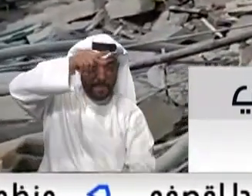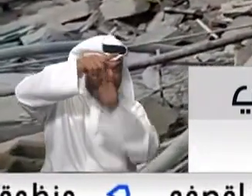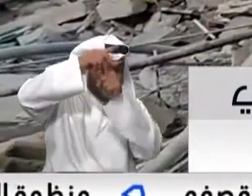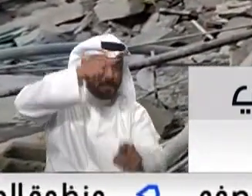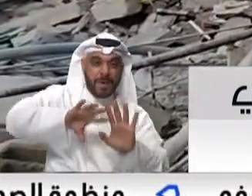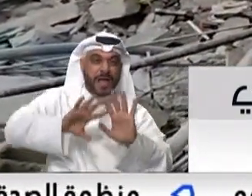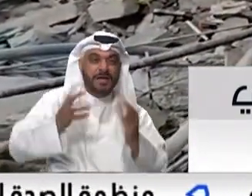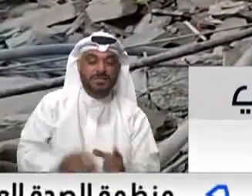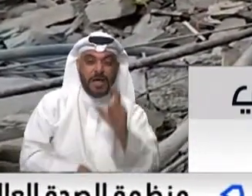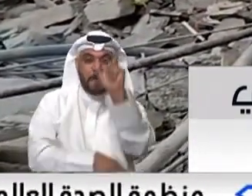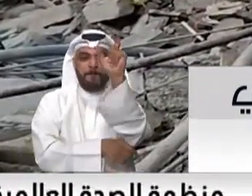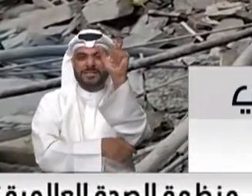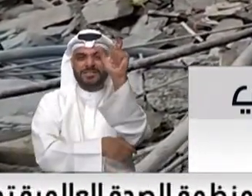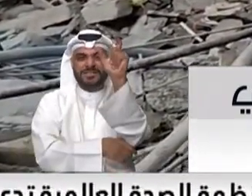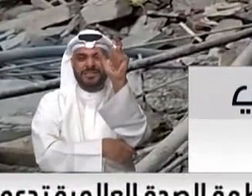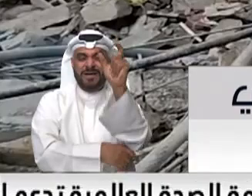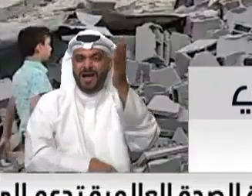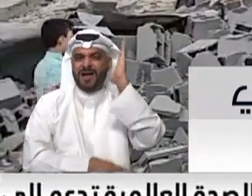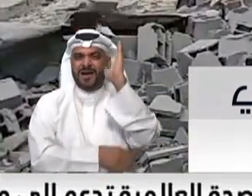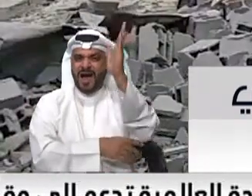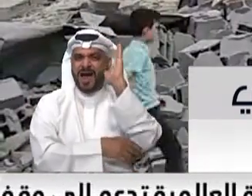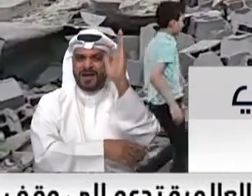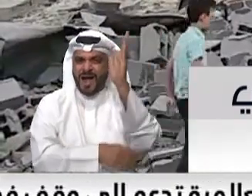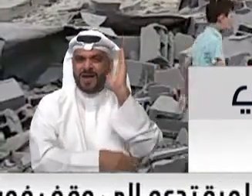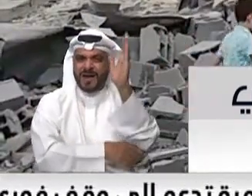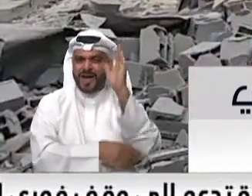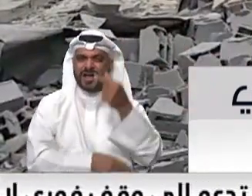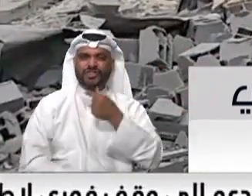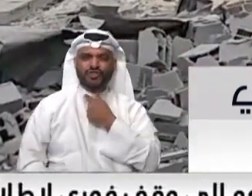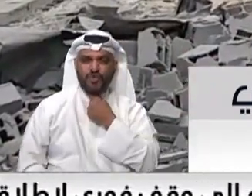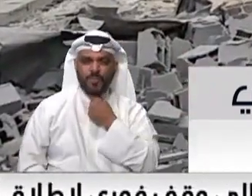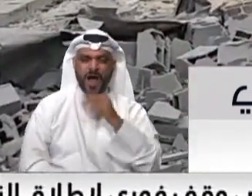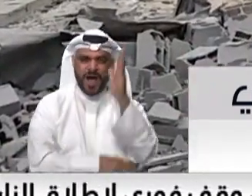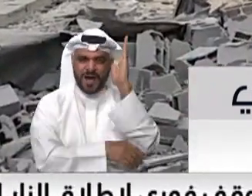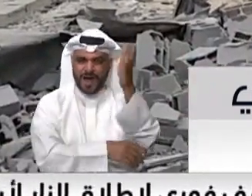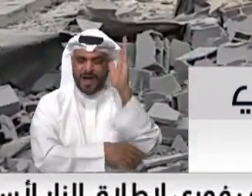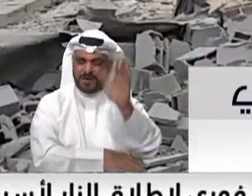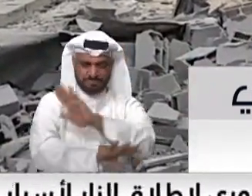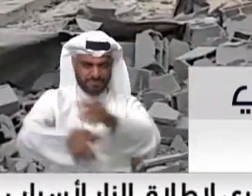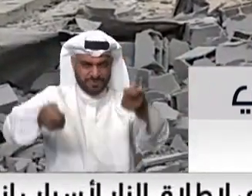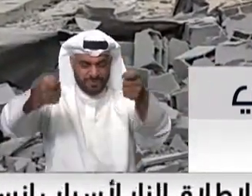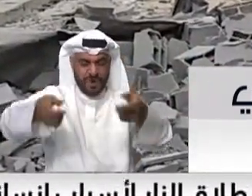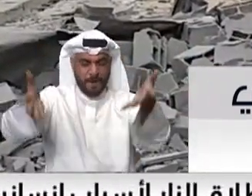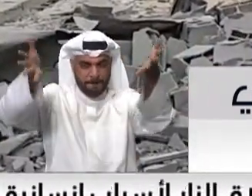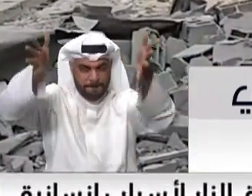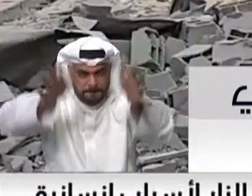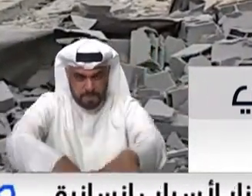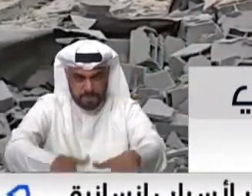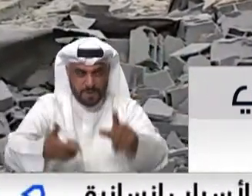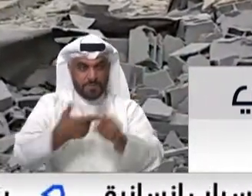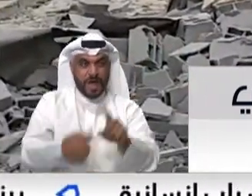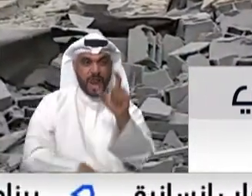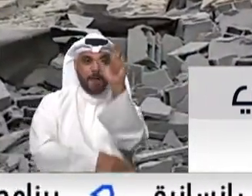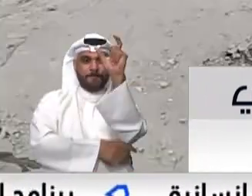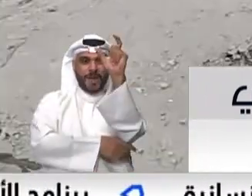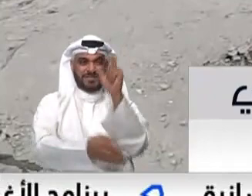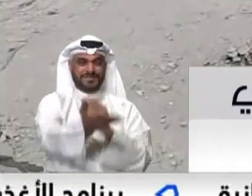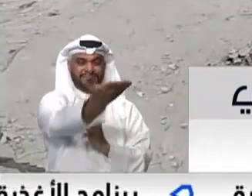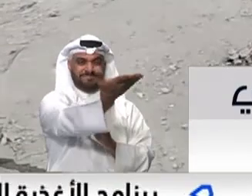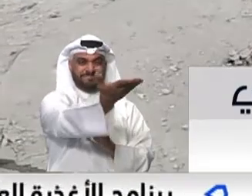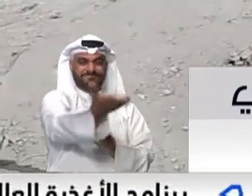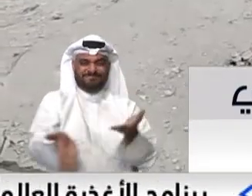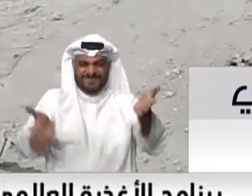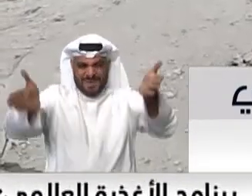الكثير من مساجد غزة وحولها إلى ركام، ومنها مسجد بلال بن رباح الذي قصفته طائرات